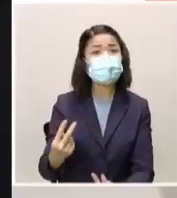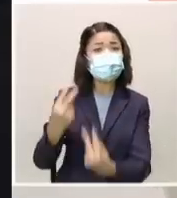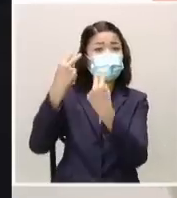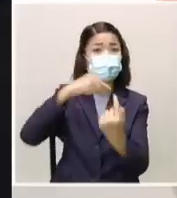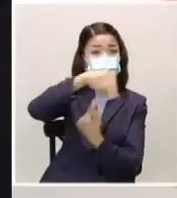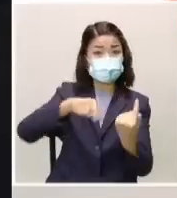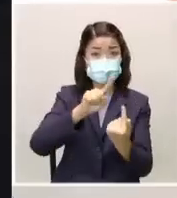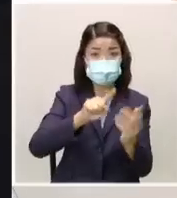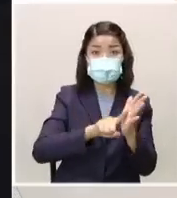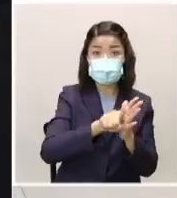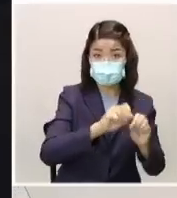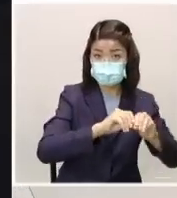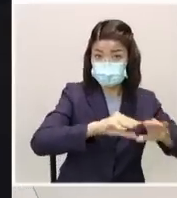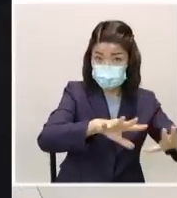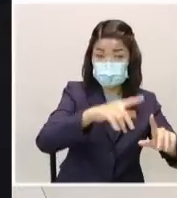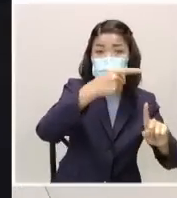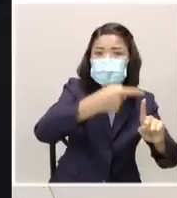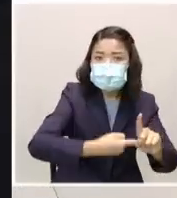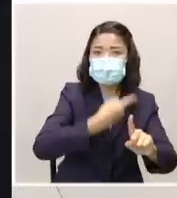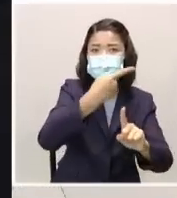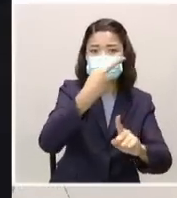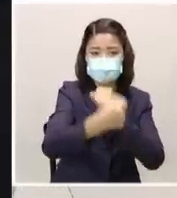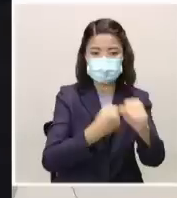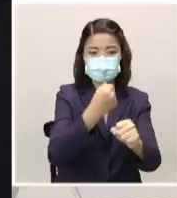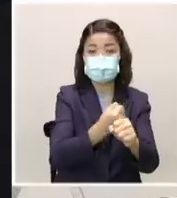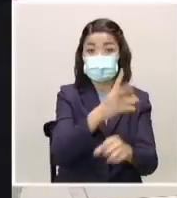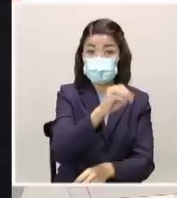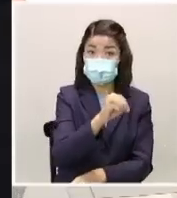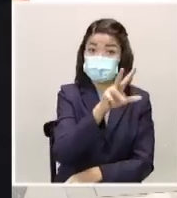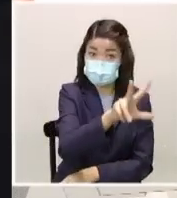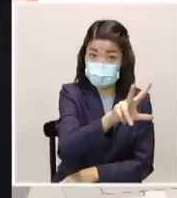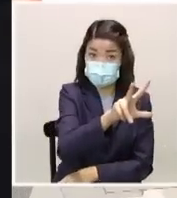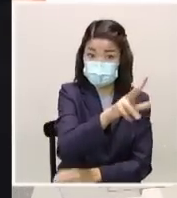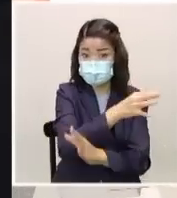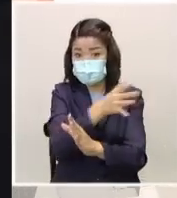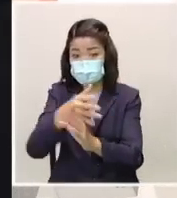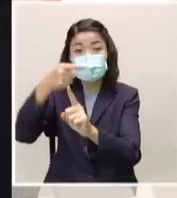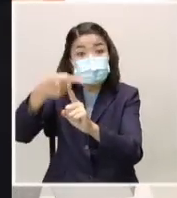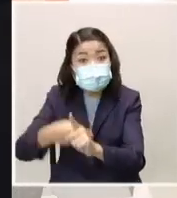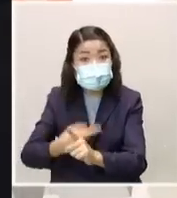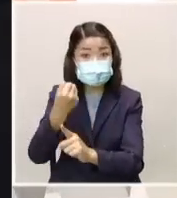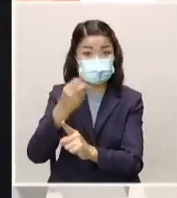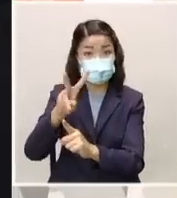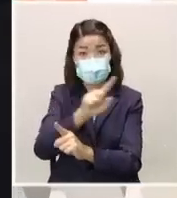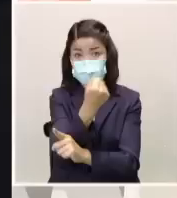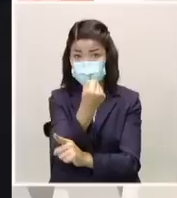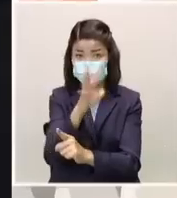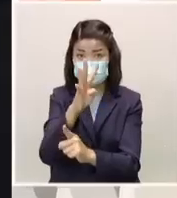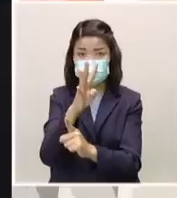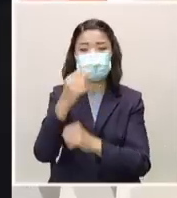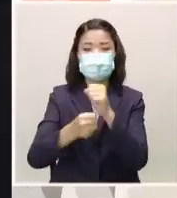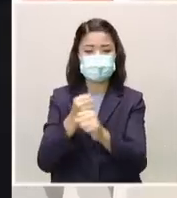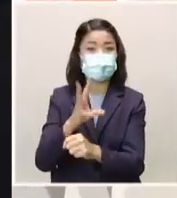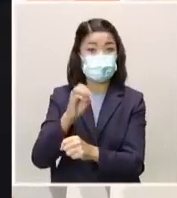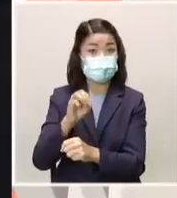แรกเดือนเมษายนขออภัยค่ะเดือนมกราคม2563ถึงวันที่14ธันวาคม2563